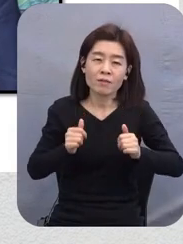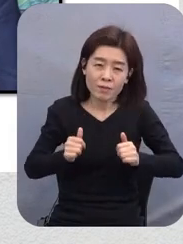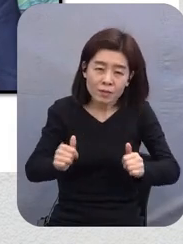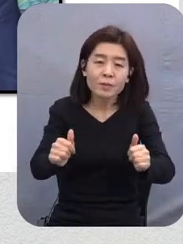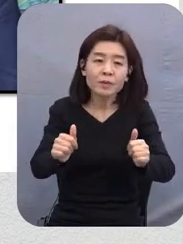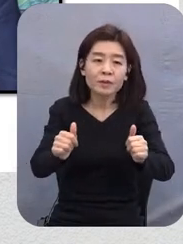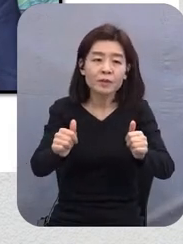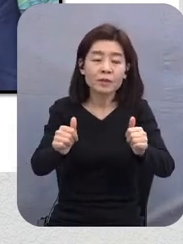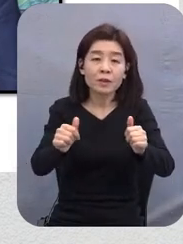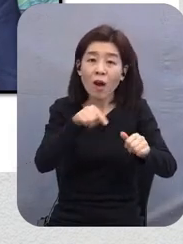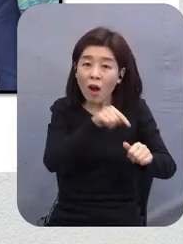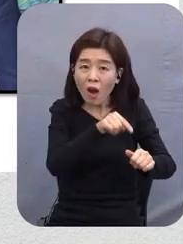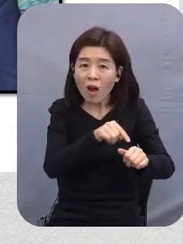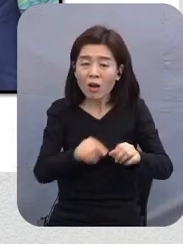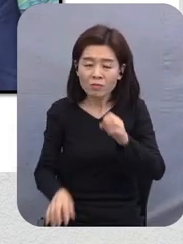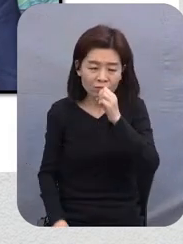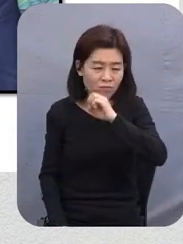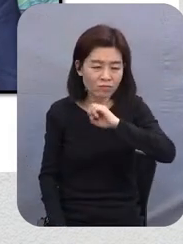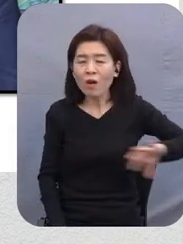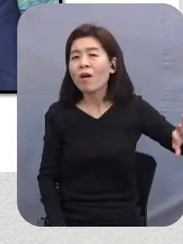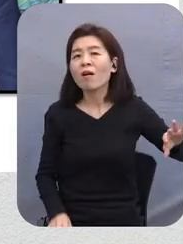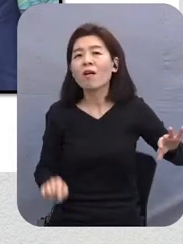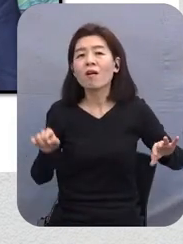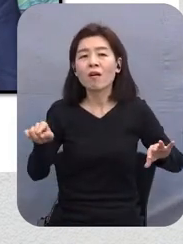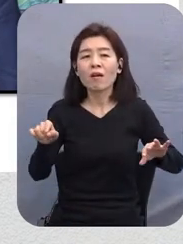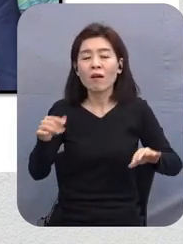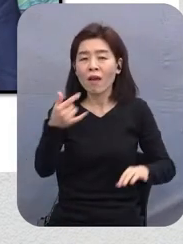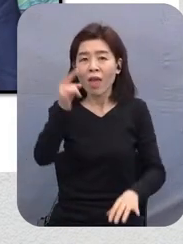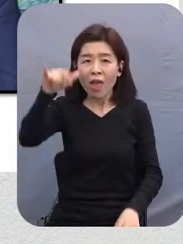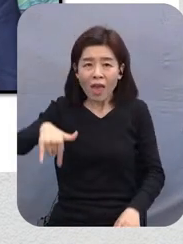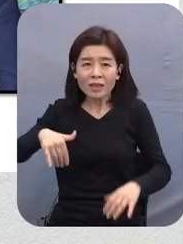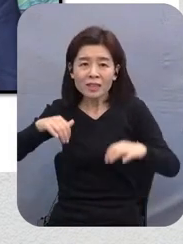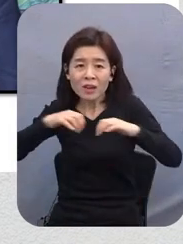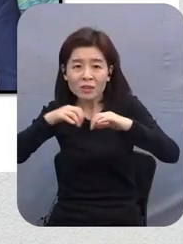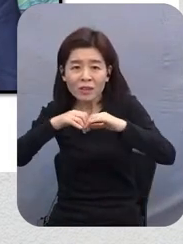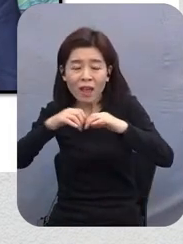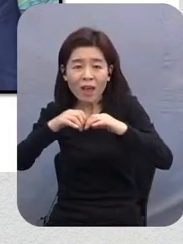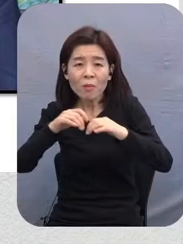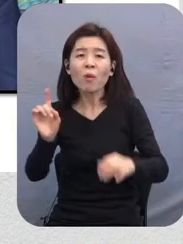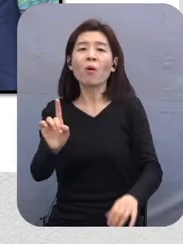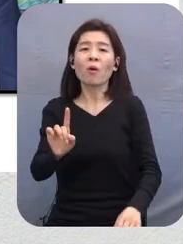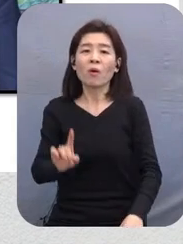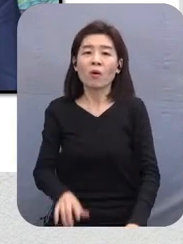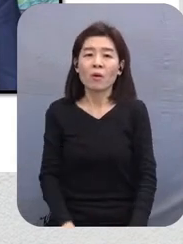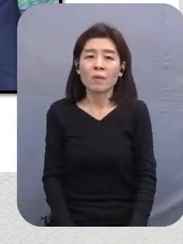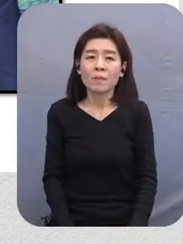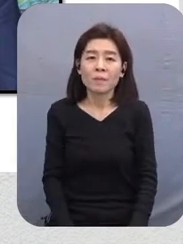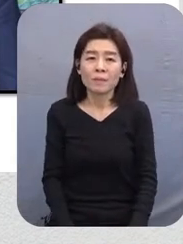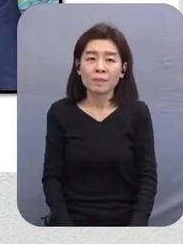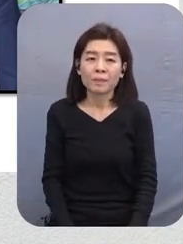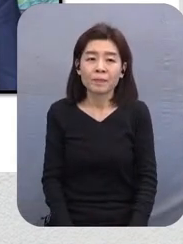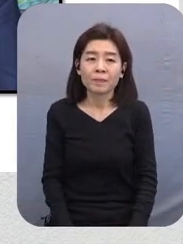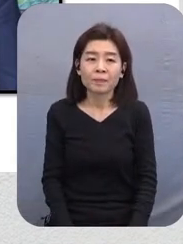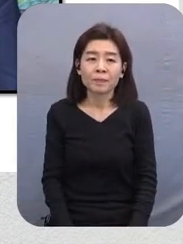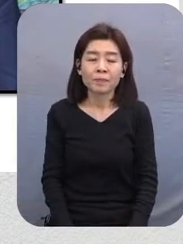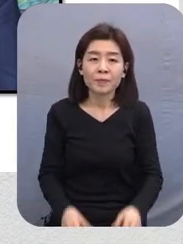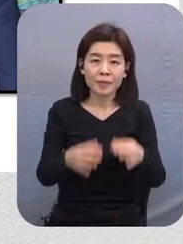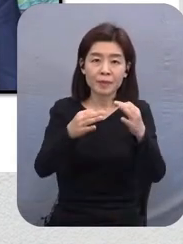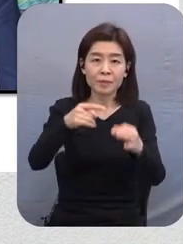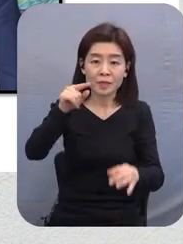이것을 다 깡그리 뭉개고 핵전쟁을 일으키겠다 이런 거예요. 여러분, 김석범